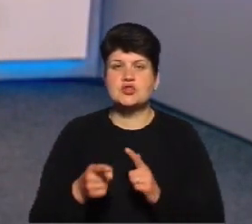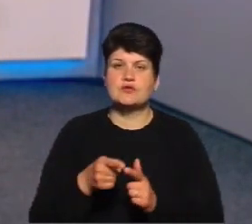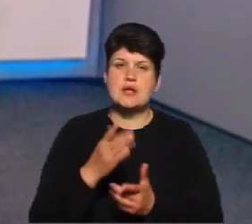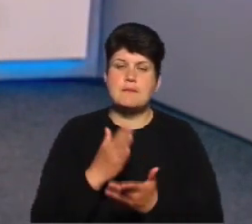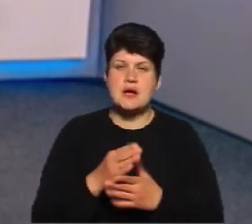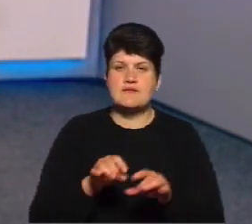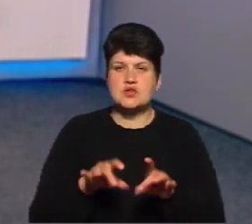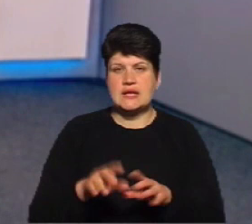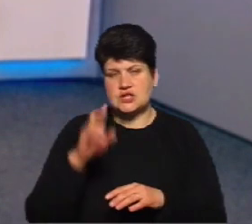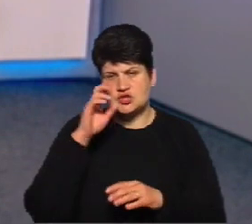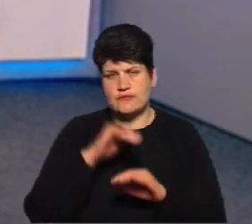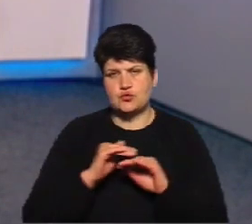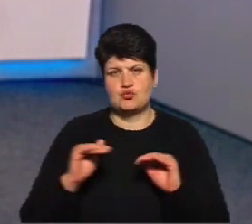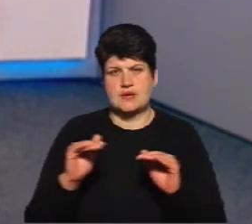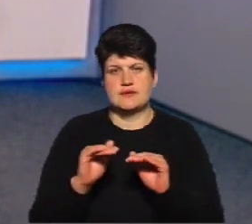державному рівні?